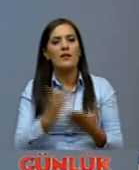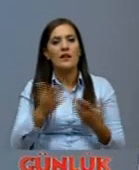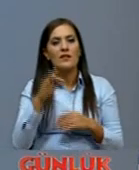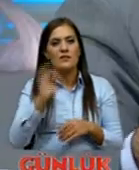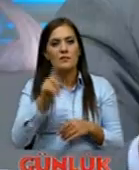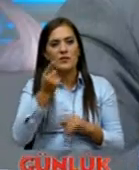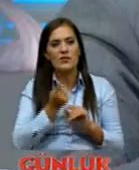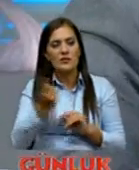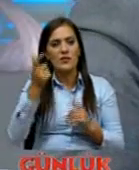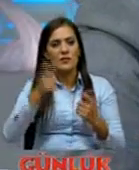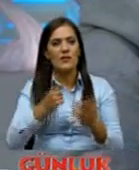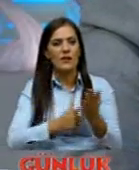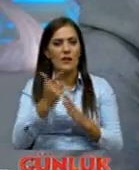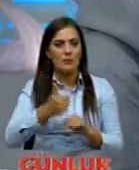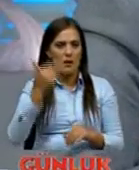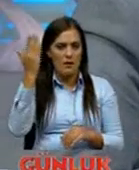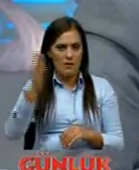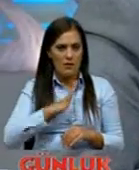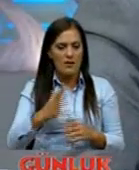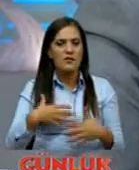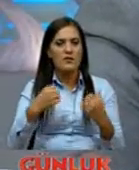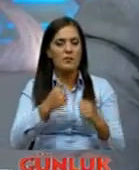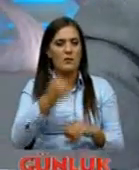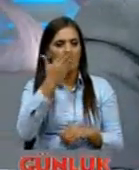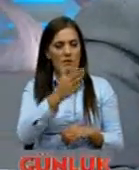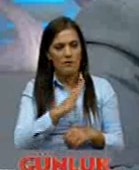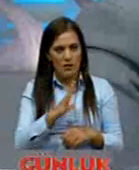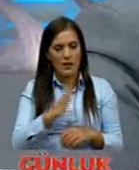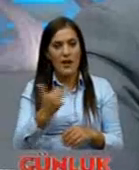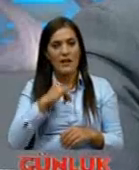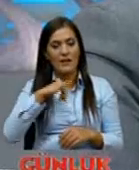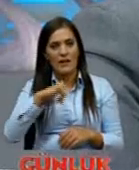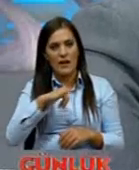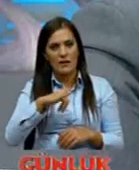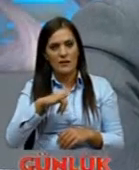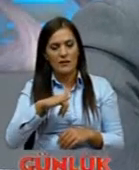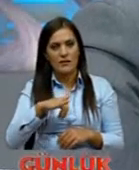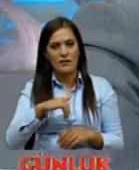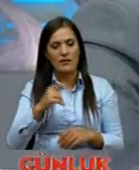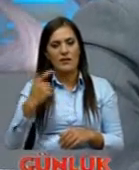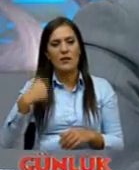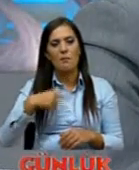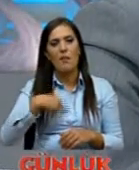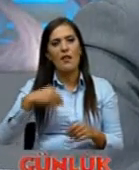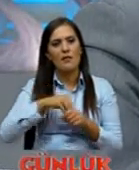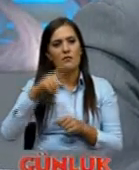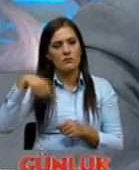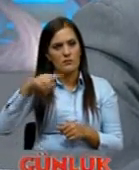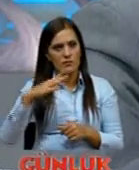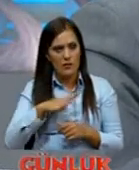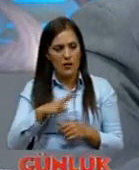Yani şimdi bir şikayet merci Tarım Bakanlığımız var, Sağlık, hı-hı, Bakanlığımız var. Tabii, hı-hı, en yakın yerel yönetimlerde belediyelerimiz